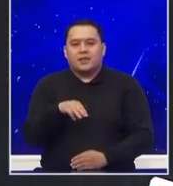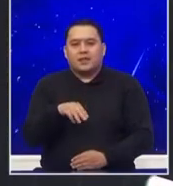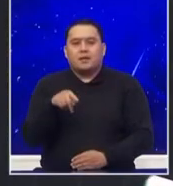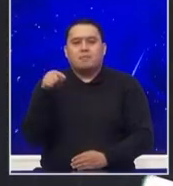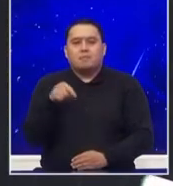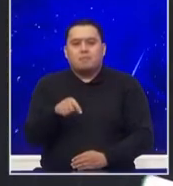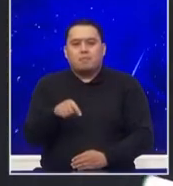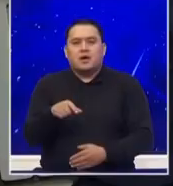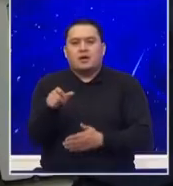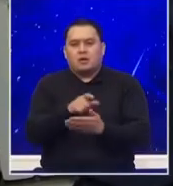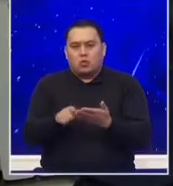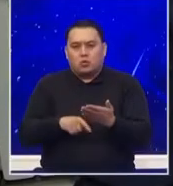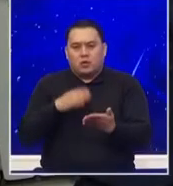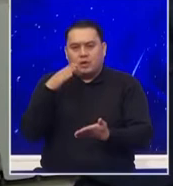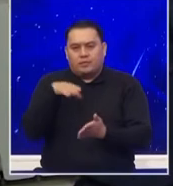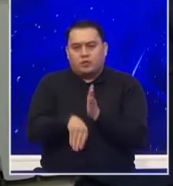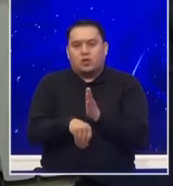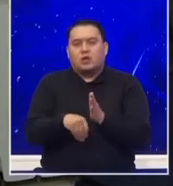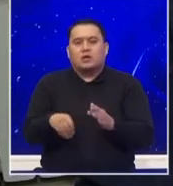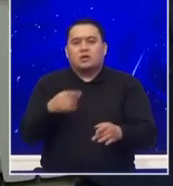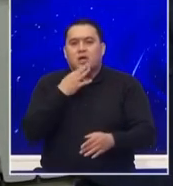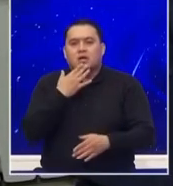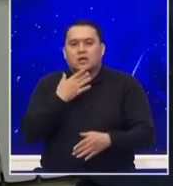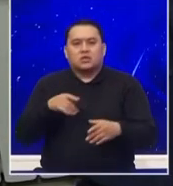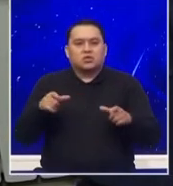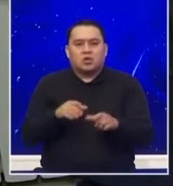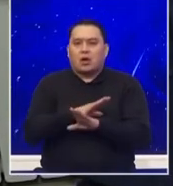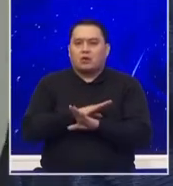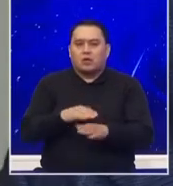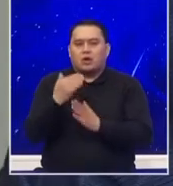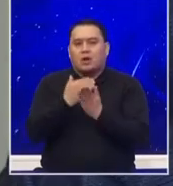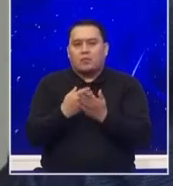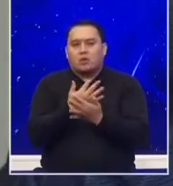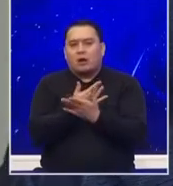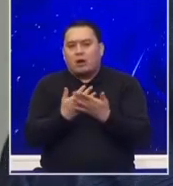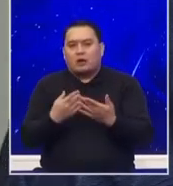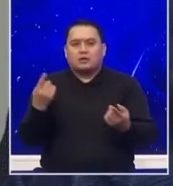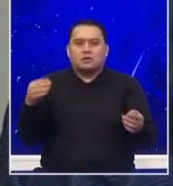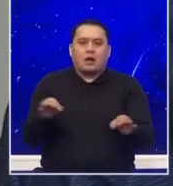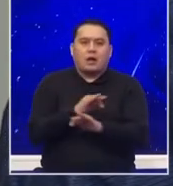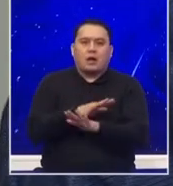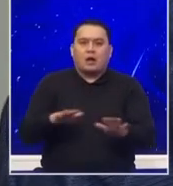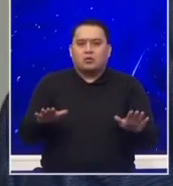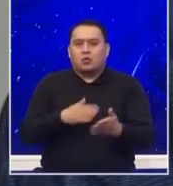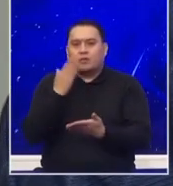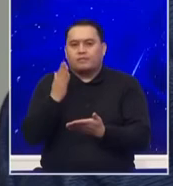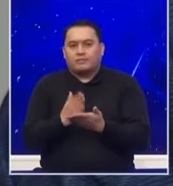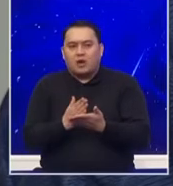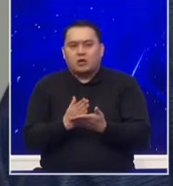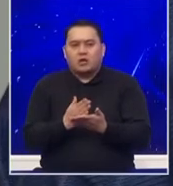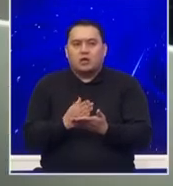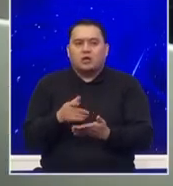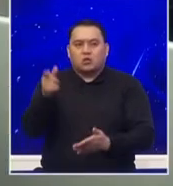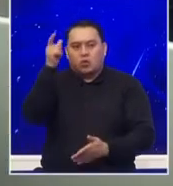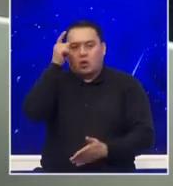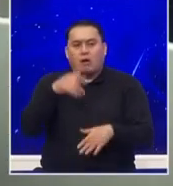мыңға жоқ туынды бар. Ол тек дәстүрлі ән өнерімен шектелмеді. Репертуарында эстрада әндері де жетерлік. Сондай ақ түркі